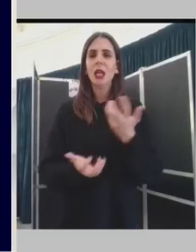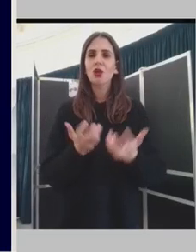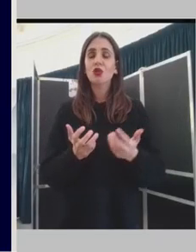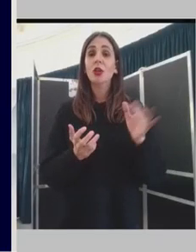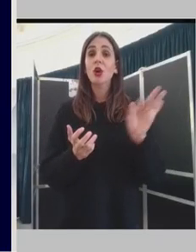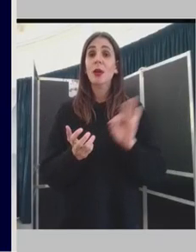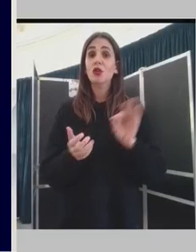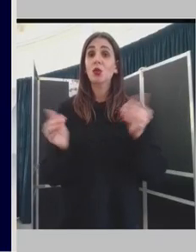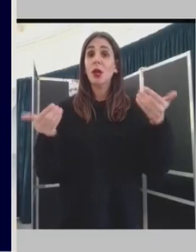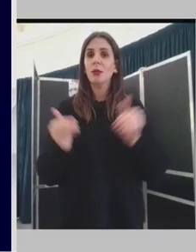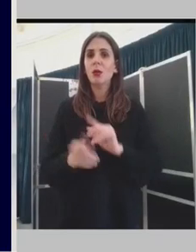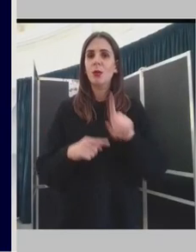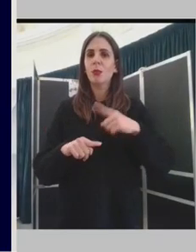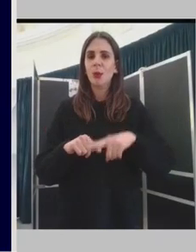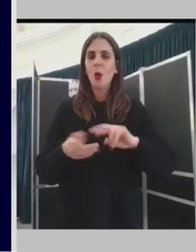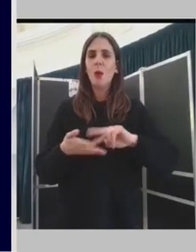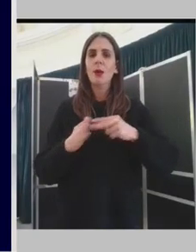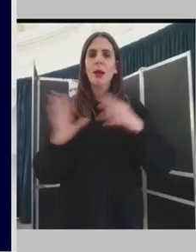derivati dall'inalazione,